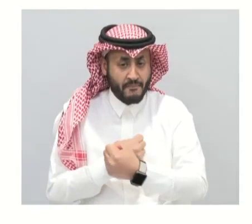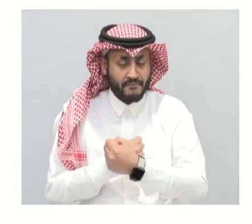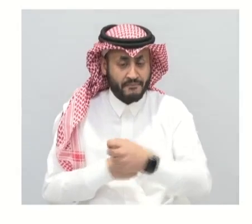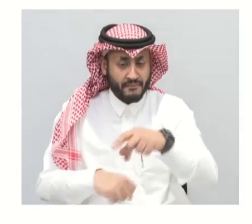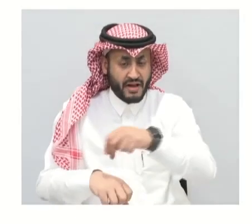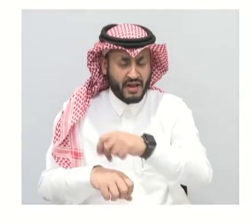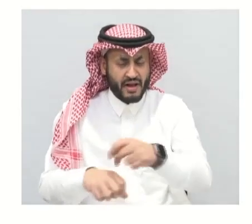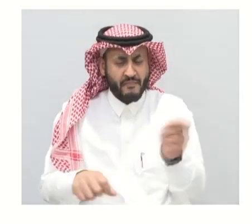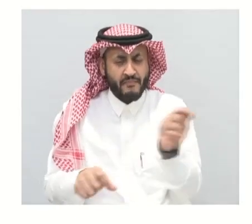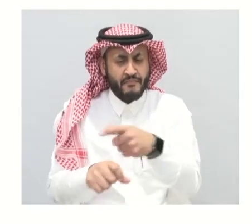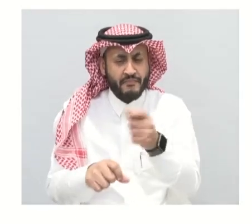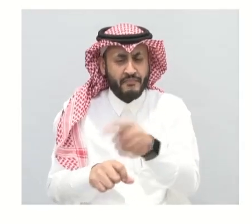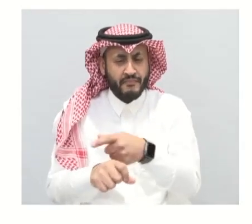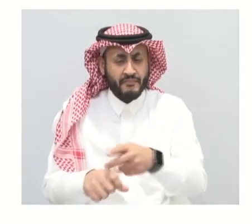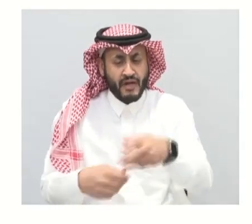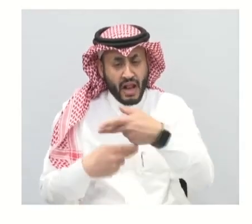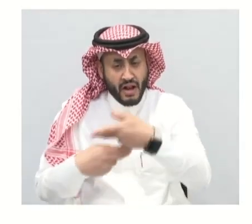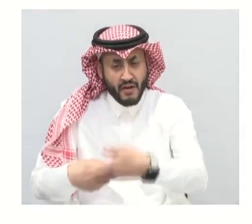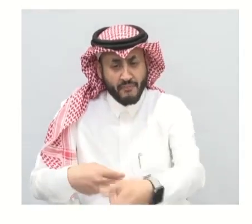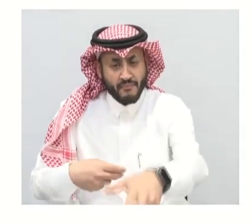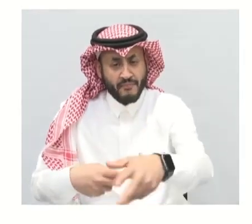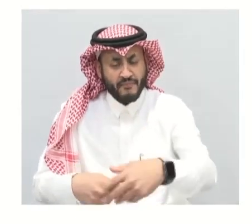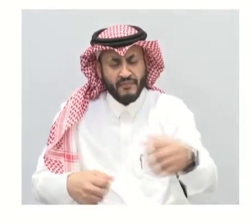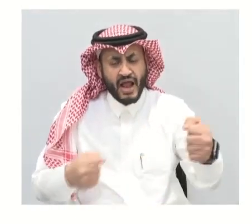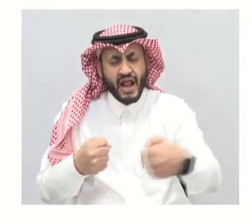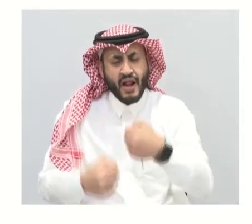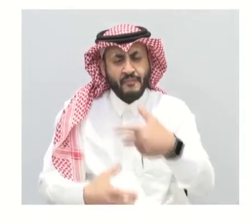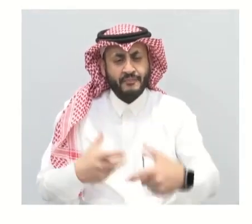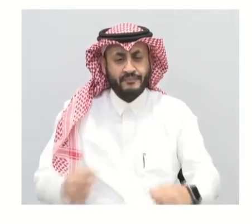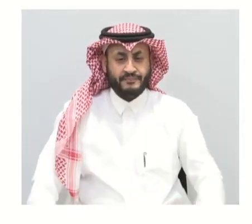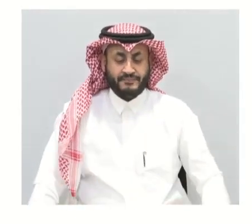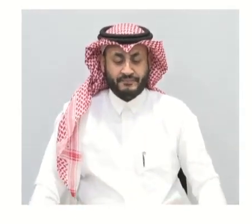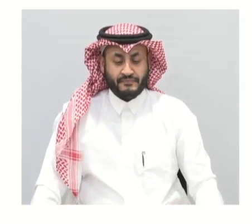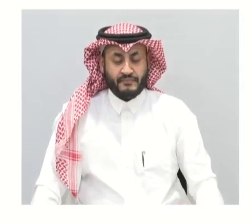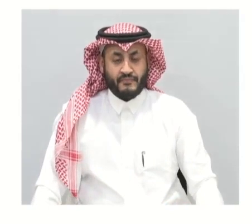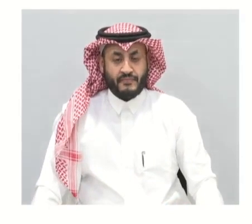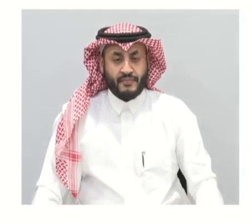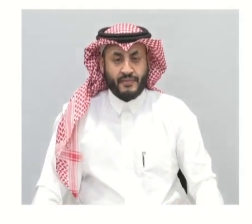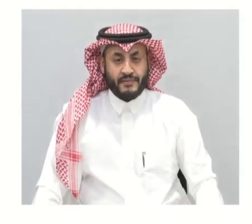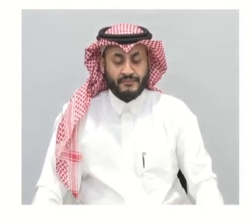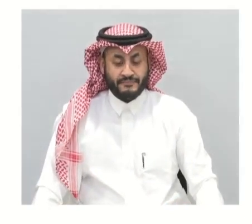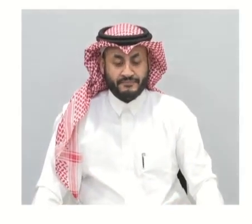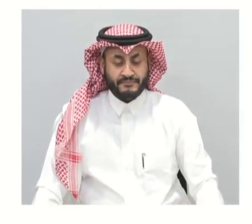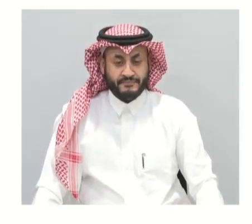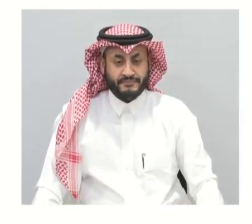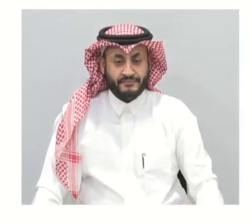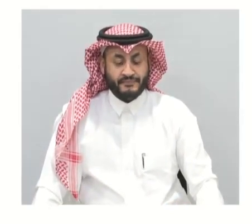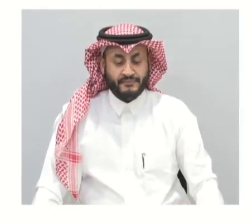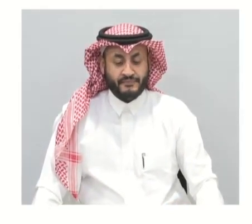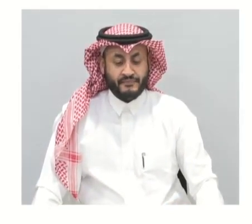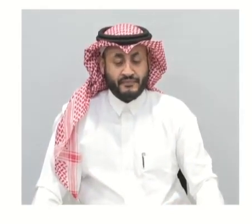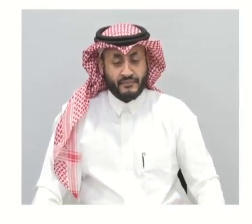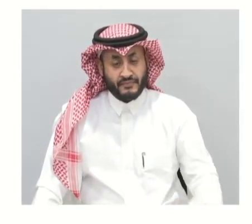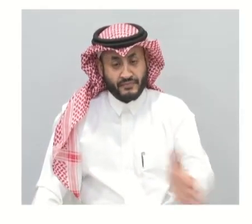من التلوث من الانجراف من الاخطار التي قد تسبب اضرارا لتلك التربه